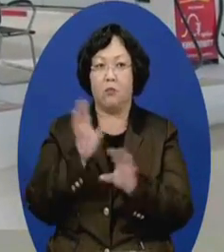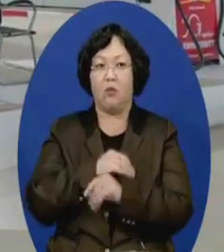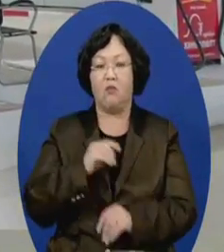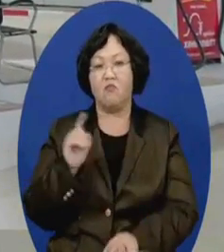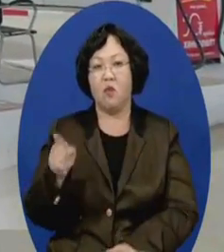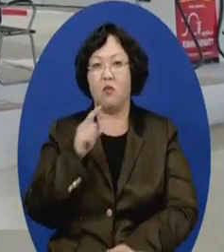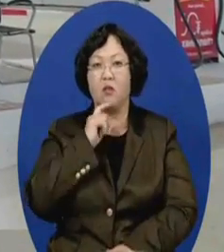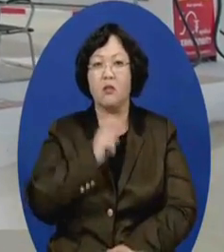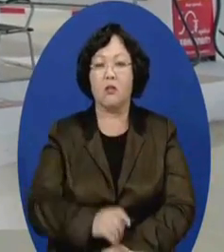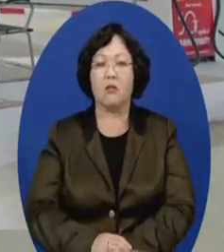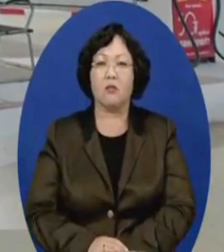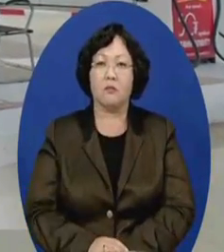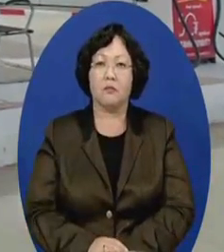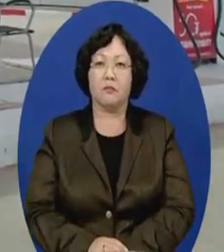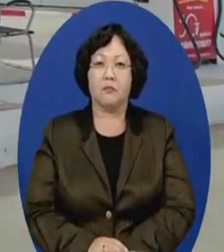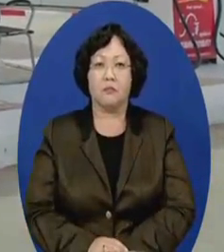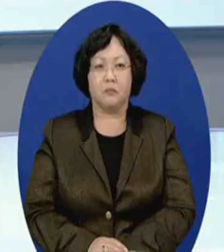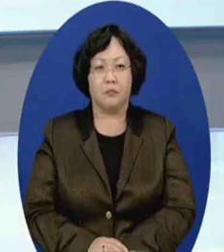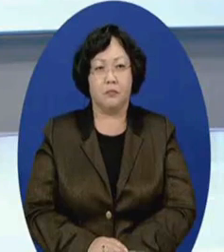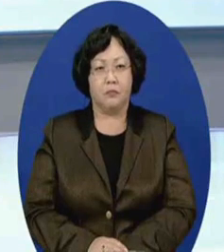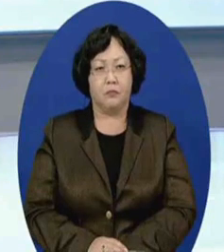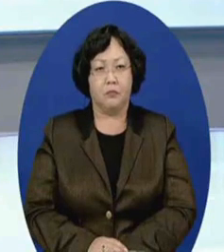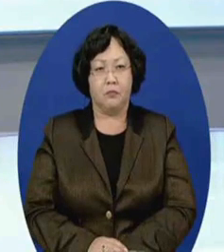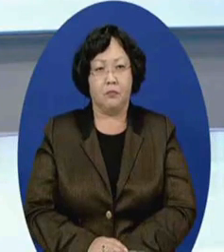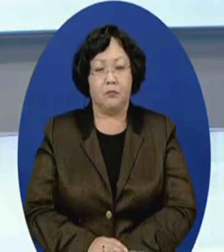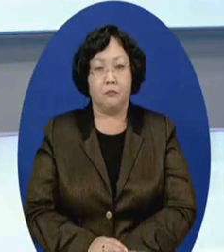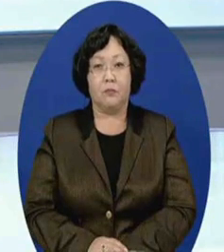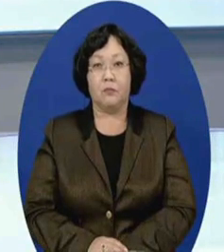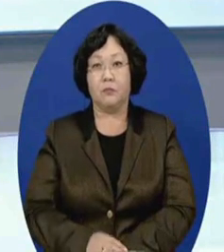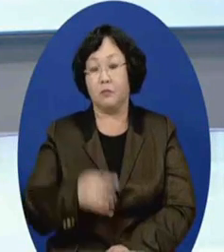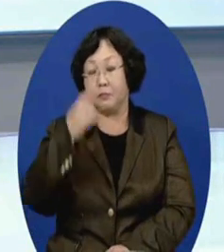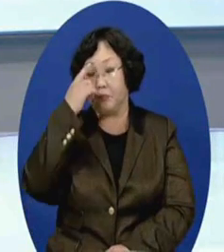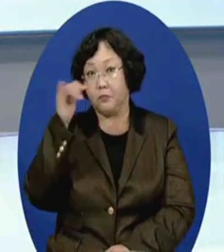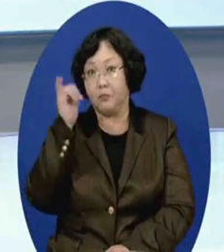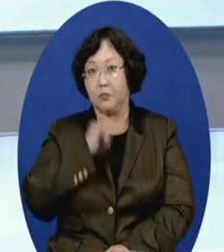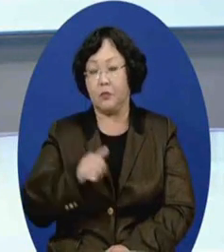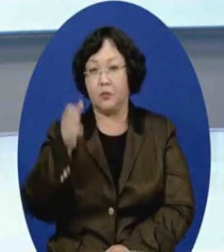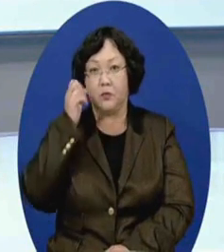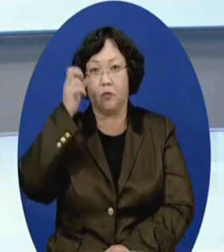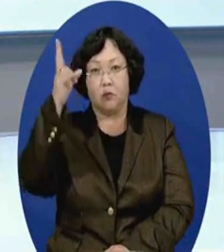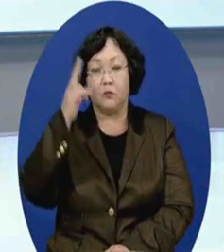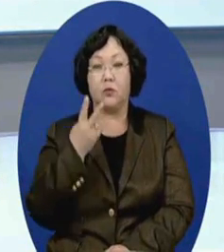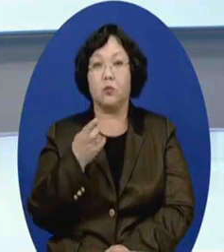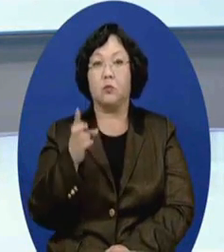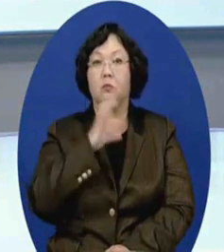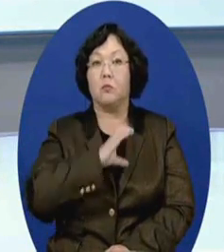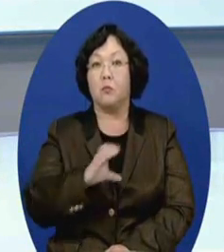байгааг ярьж байна. Монгол Улсын Ерөнхийлөгч Хөрөлсөхөө нэгдсэн үндэсний байгууллагын 76 дугаар